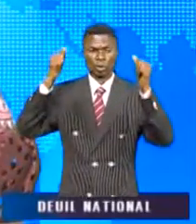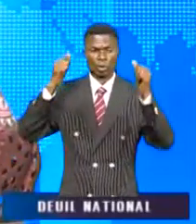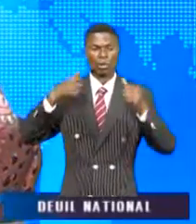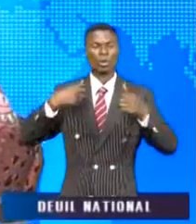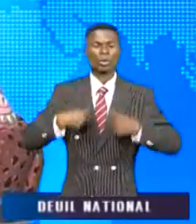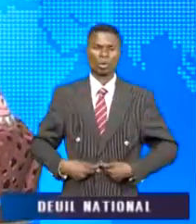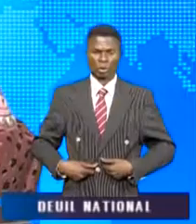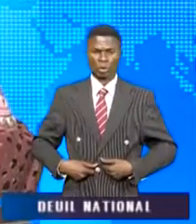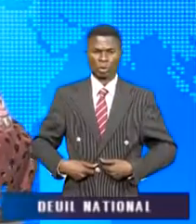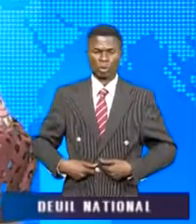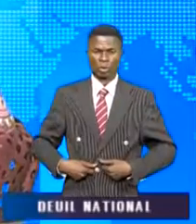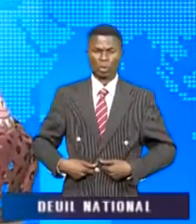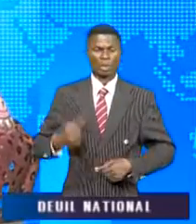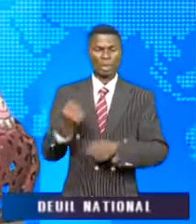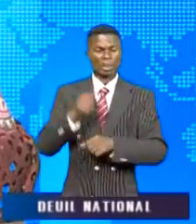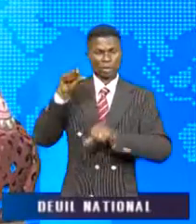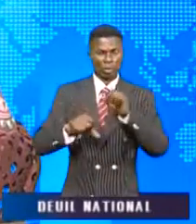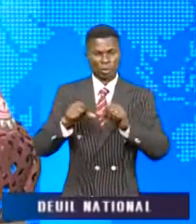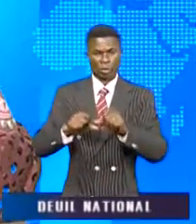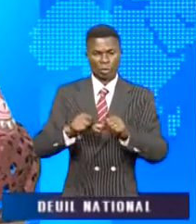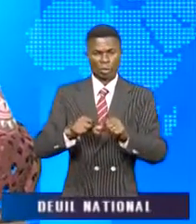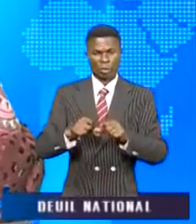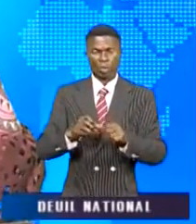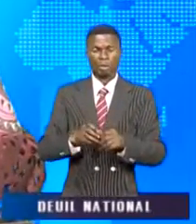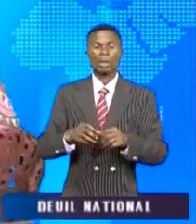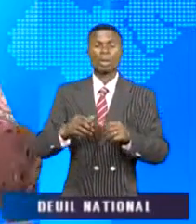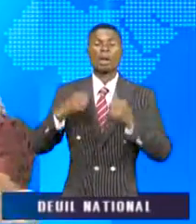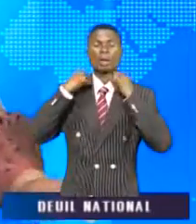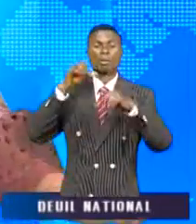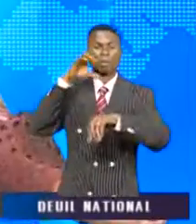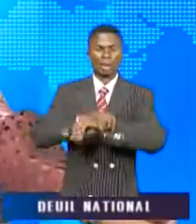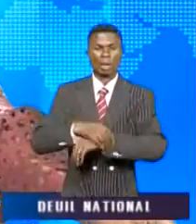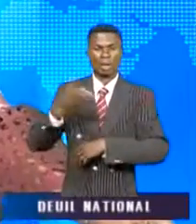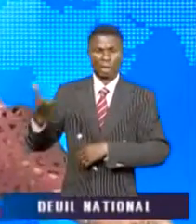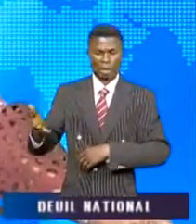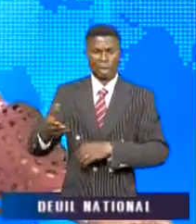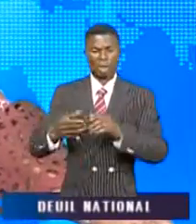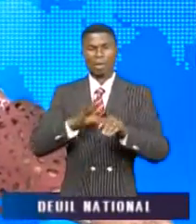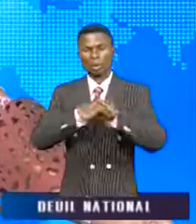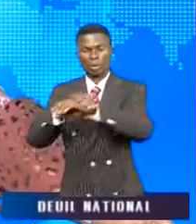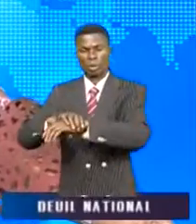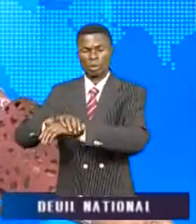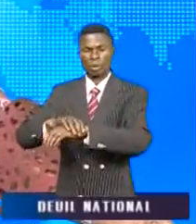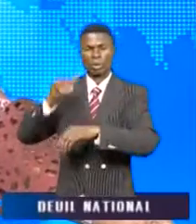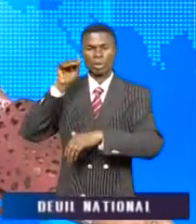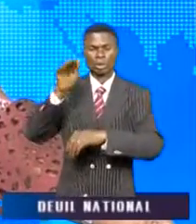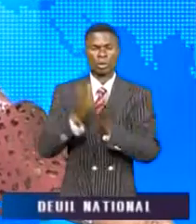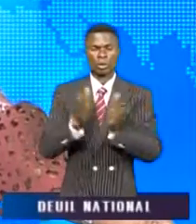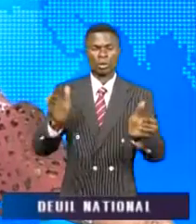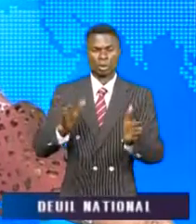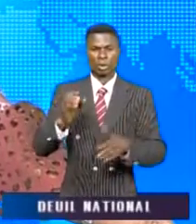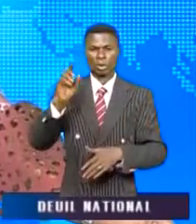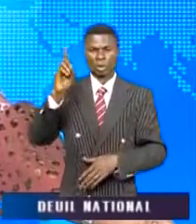décourager cette mauvaise pratique, quelques hors-la-loi ont été attrapés et présentés au directeur général de la